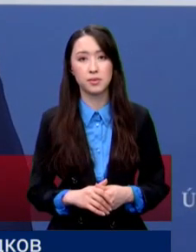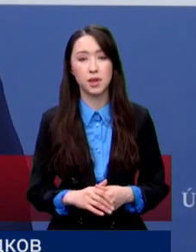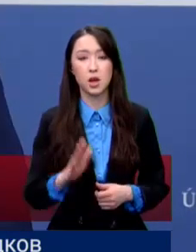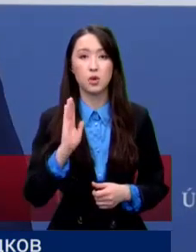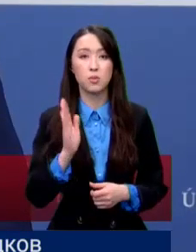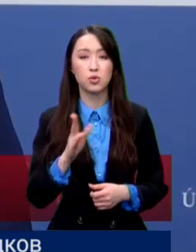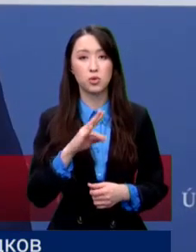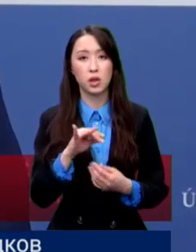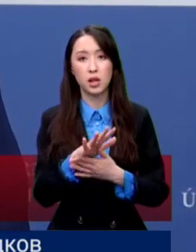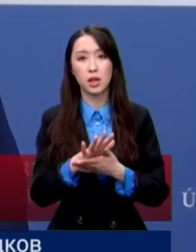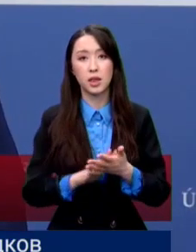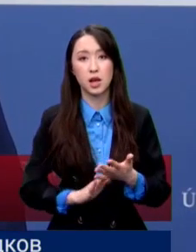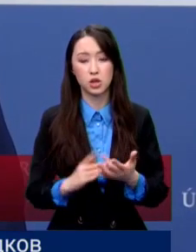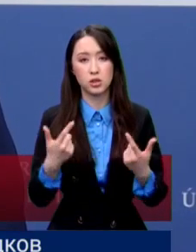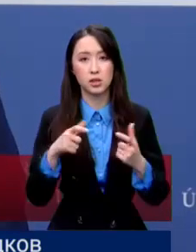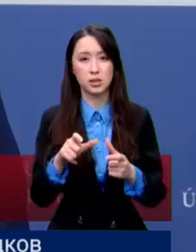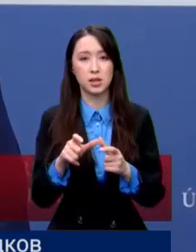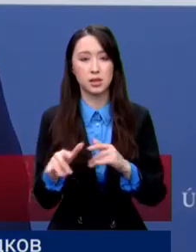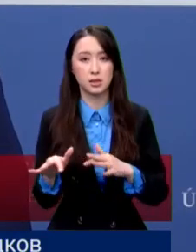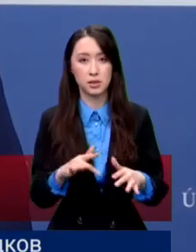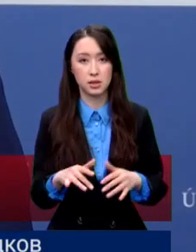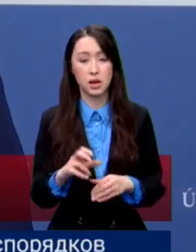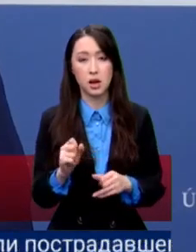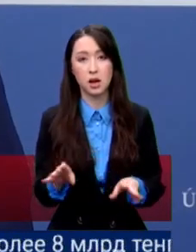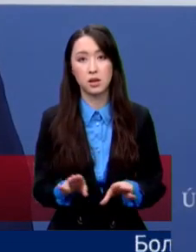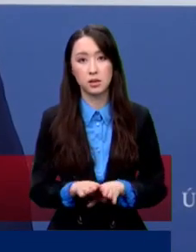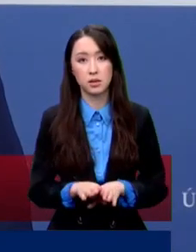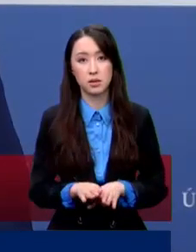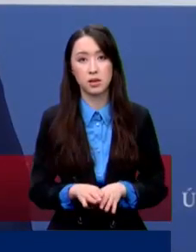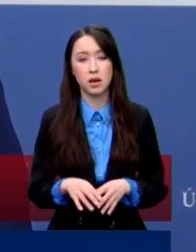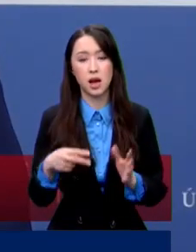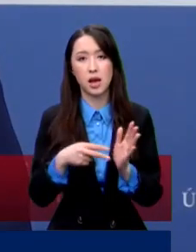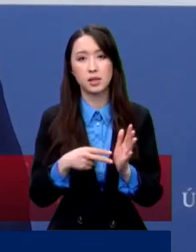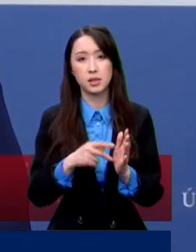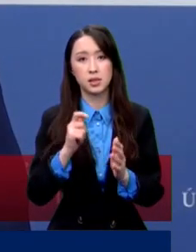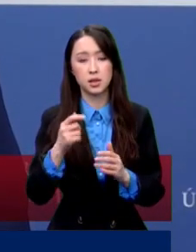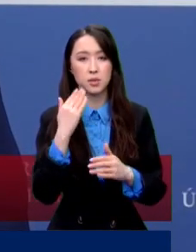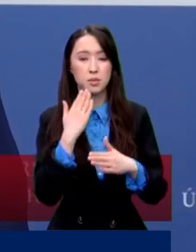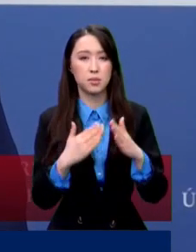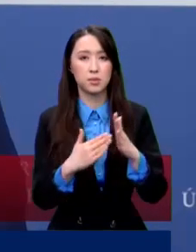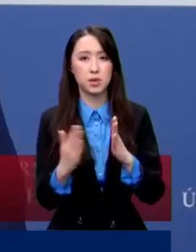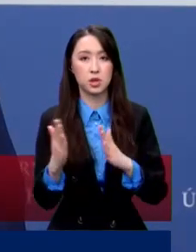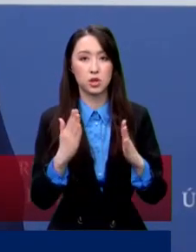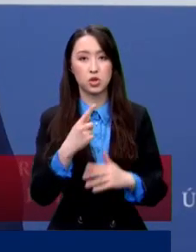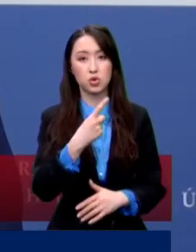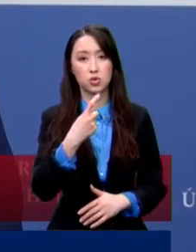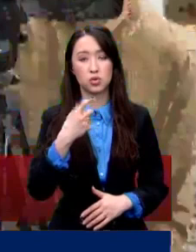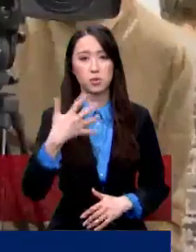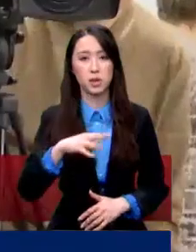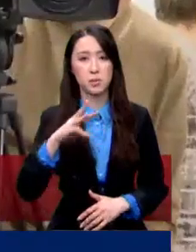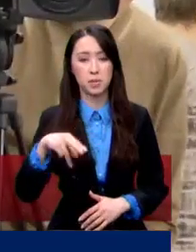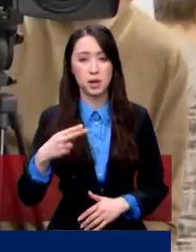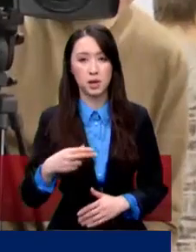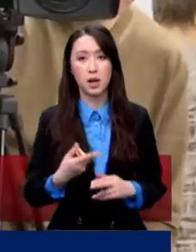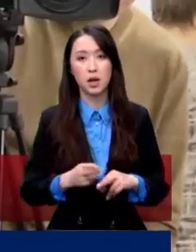будут ли дальше какие-то санкционные меры. А так оценивать в пределах пока 100-150 миллиардов тенге.